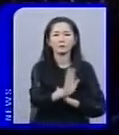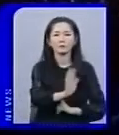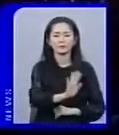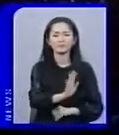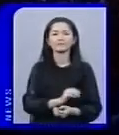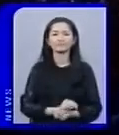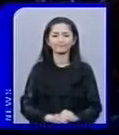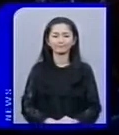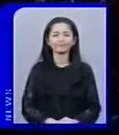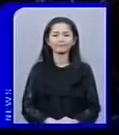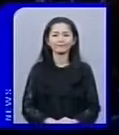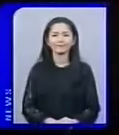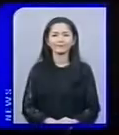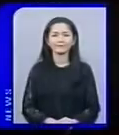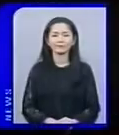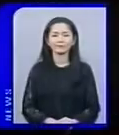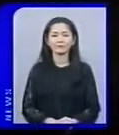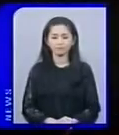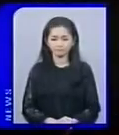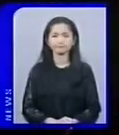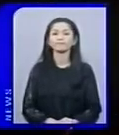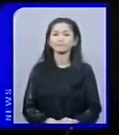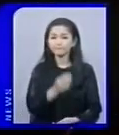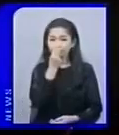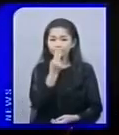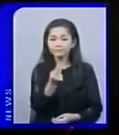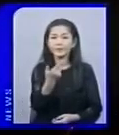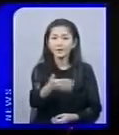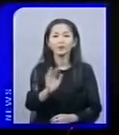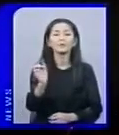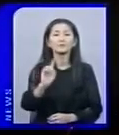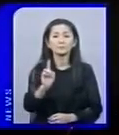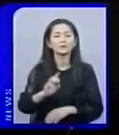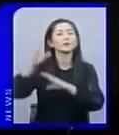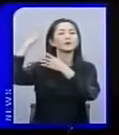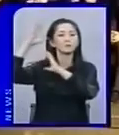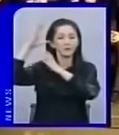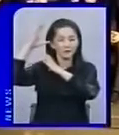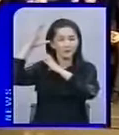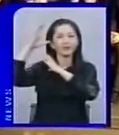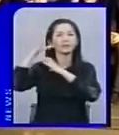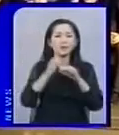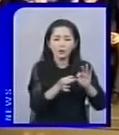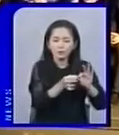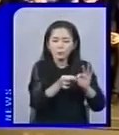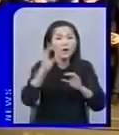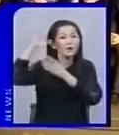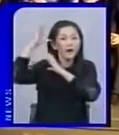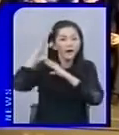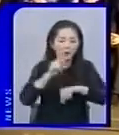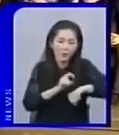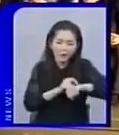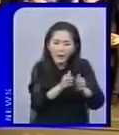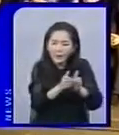นี่แหละคุณผู้ชมคือที่คุณผู้ชมดูไปเมื่อสักครู่เนี่ยเป็นภาพยนตร์สั้นที่ได้รางวัลนะครับสื่อรณรงค์ประเด็น